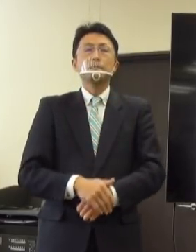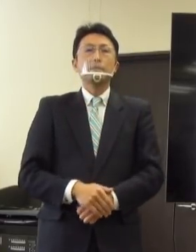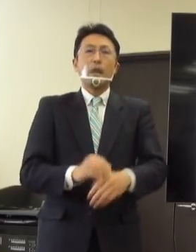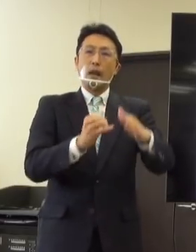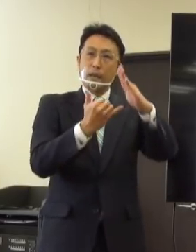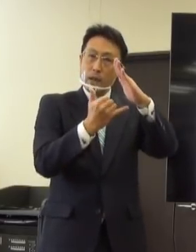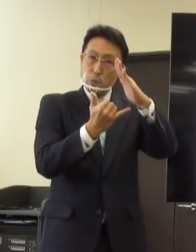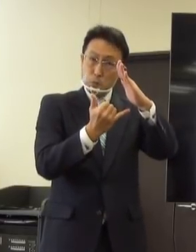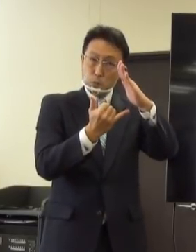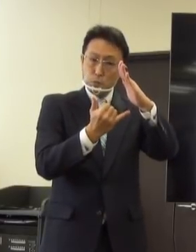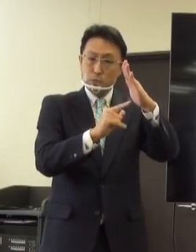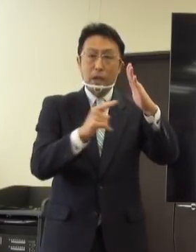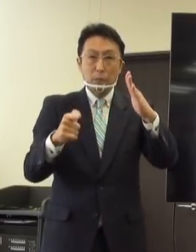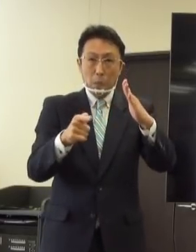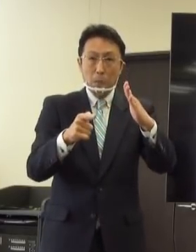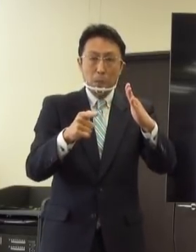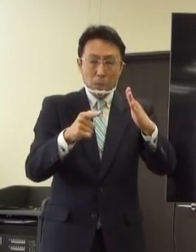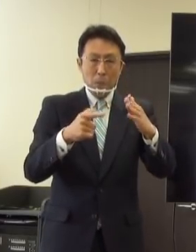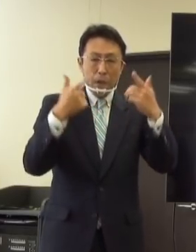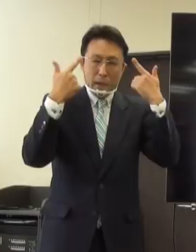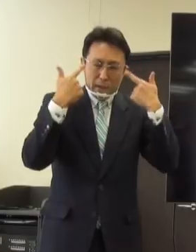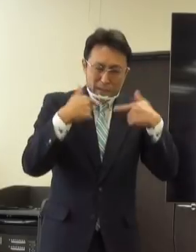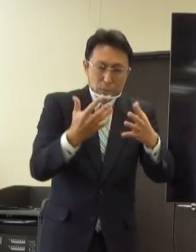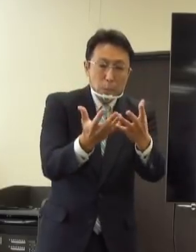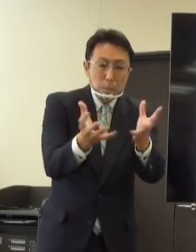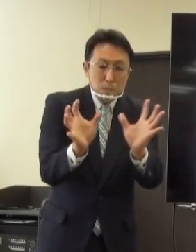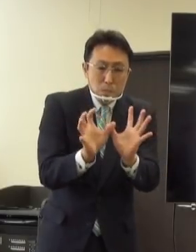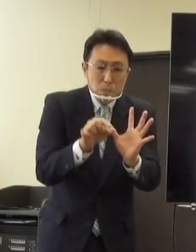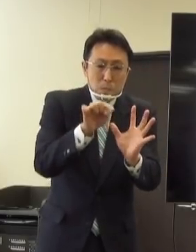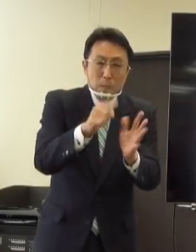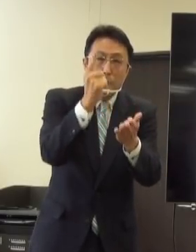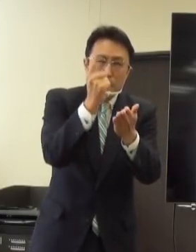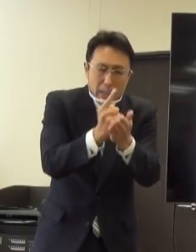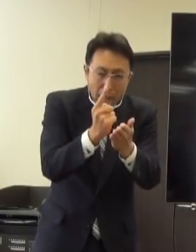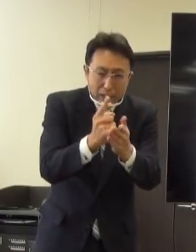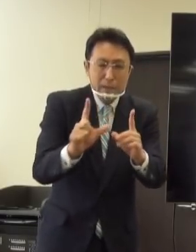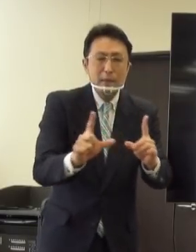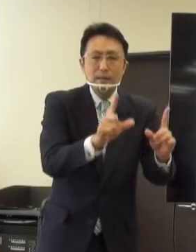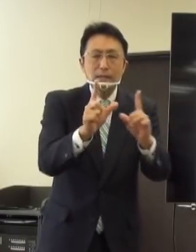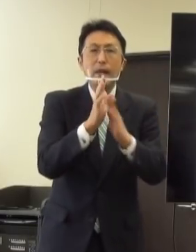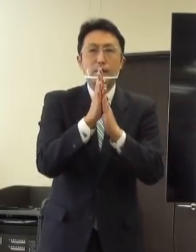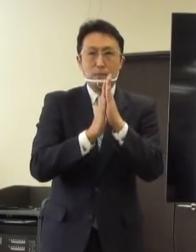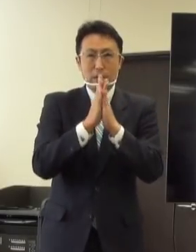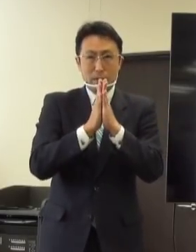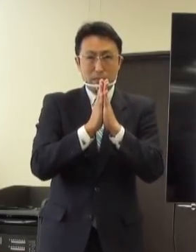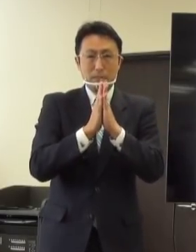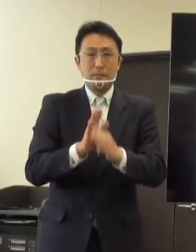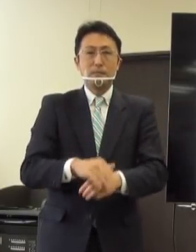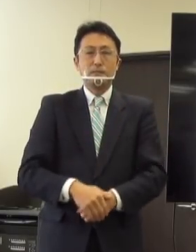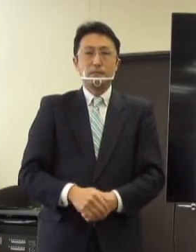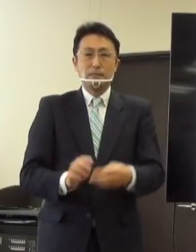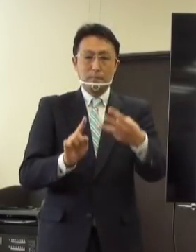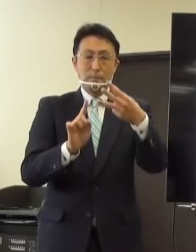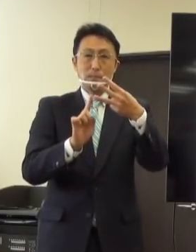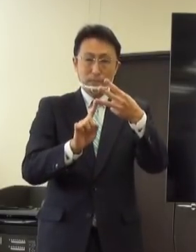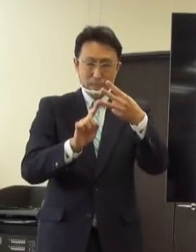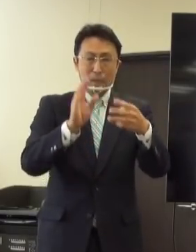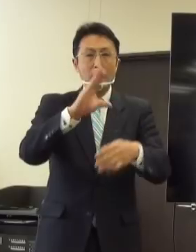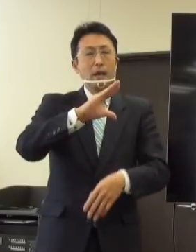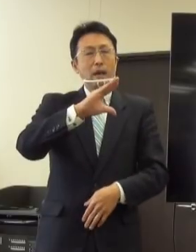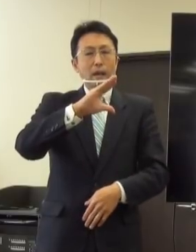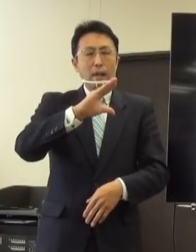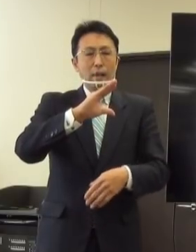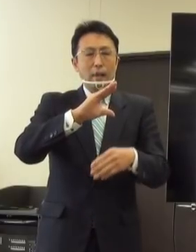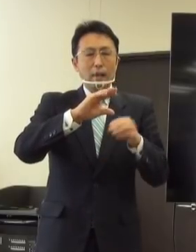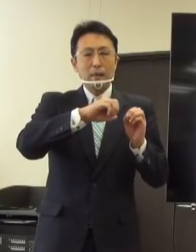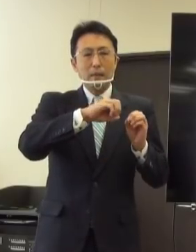族などいつものグループでお過ごしください。帰省はできるだけ、控えていただくよう呼びか